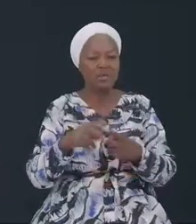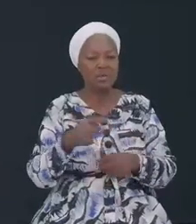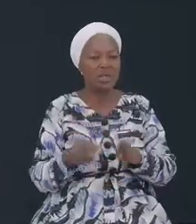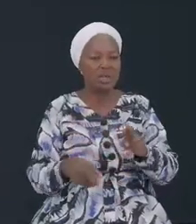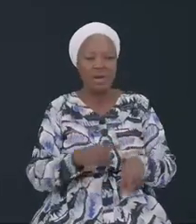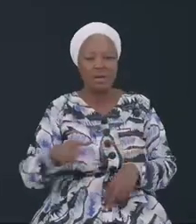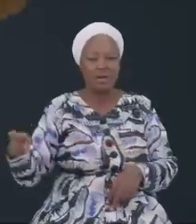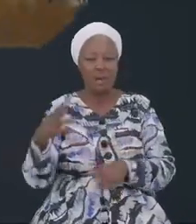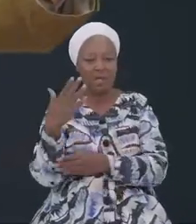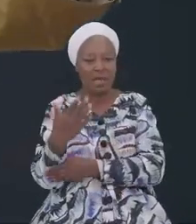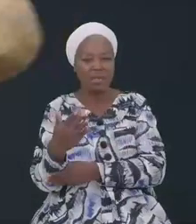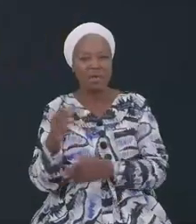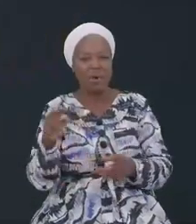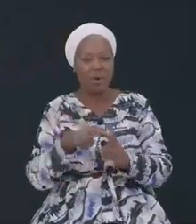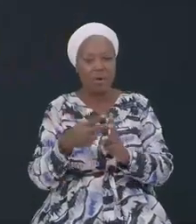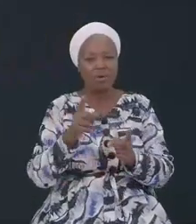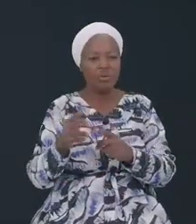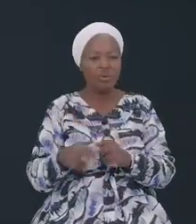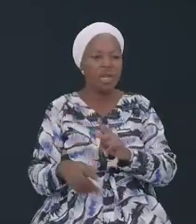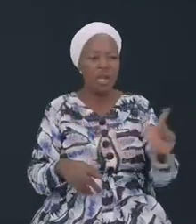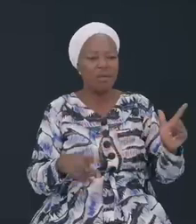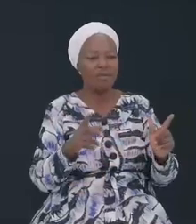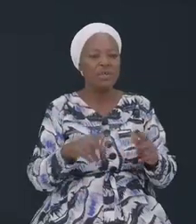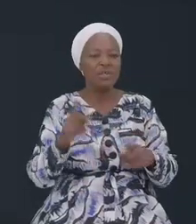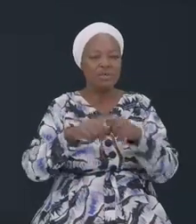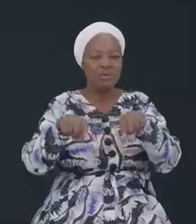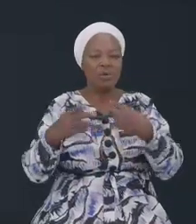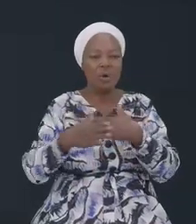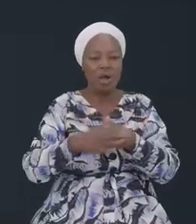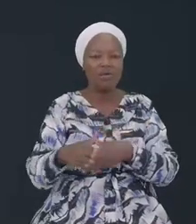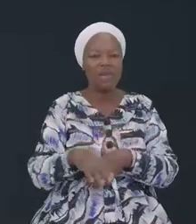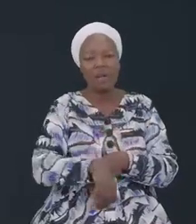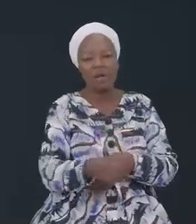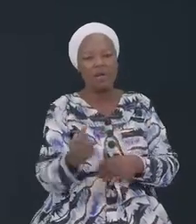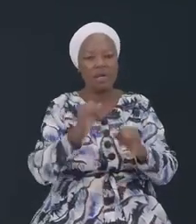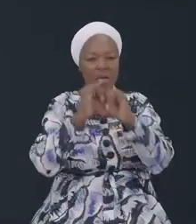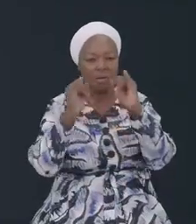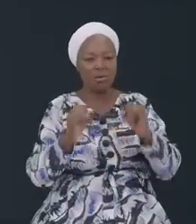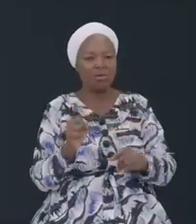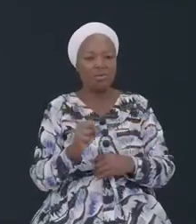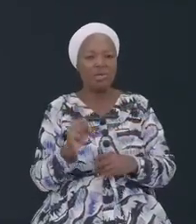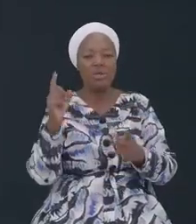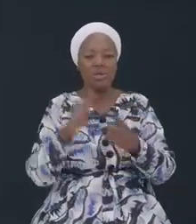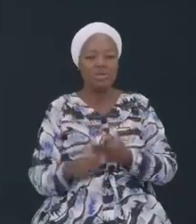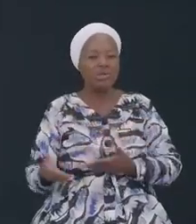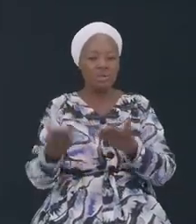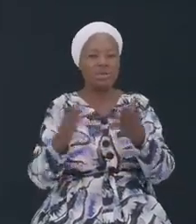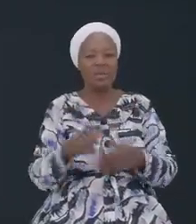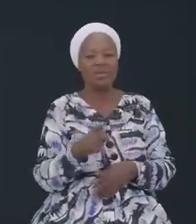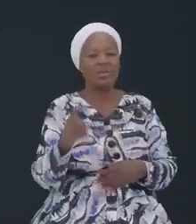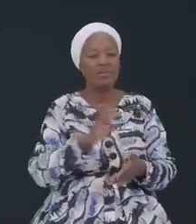après d'autres dieux pour les servir. Verset